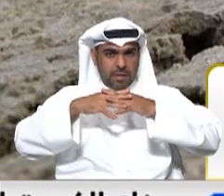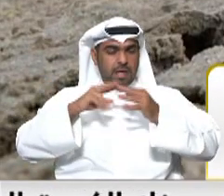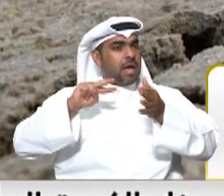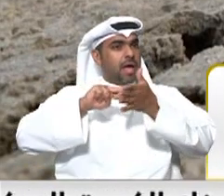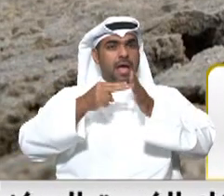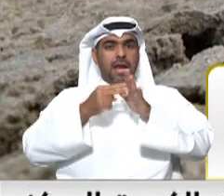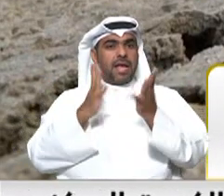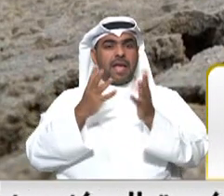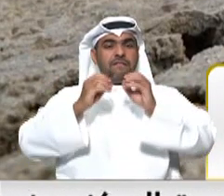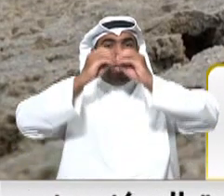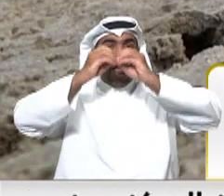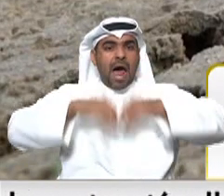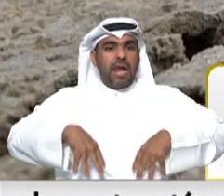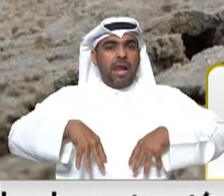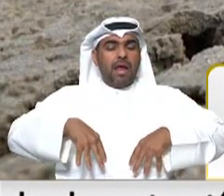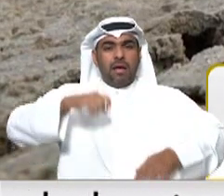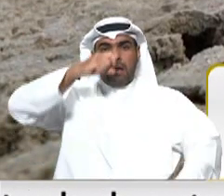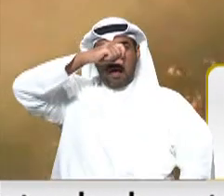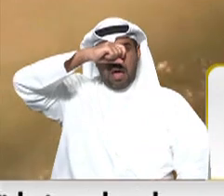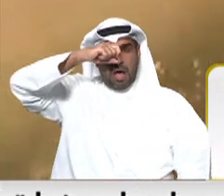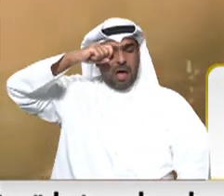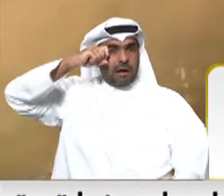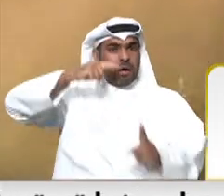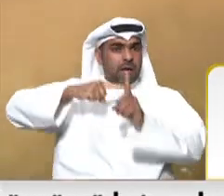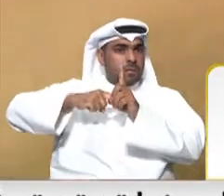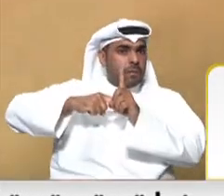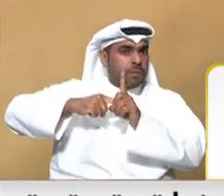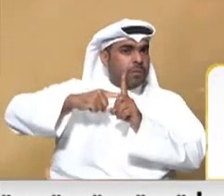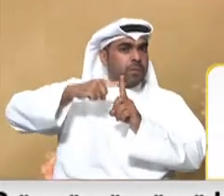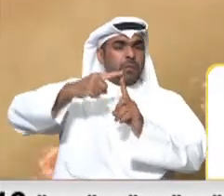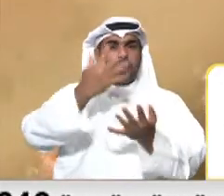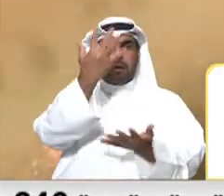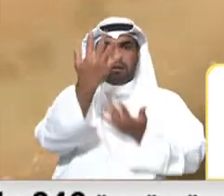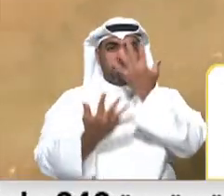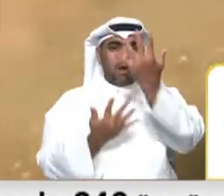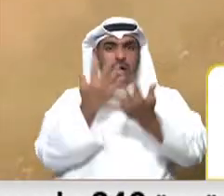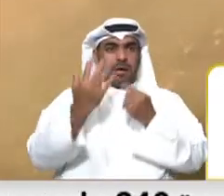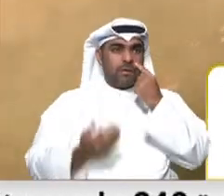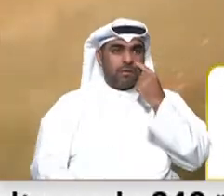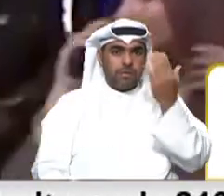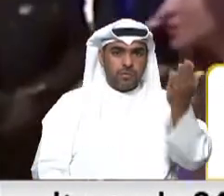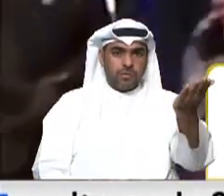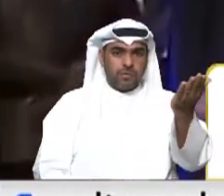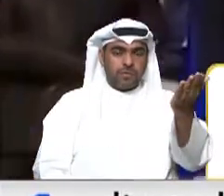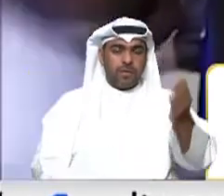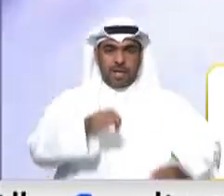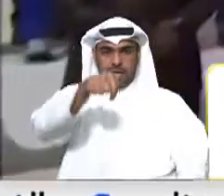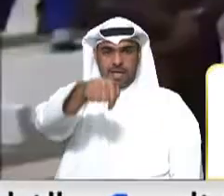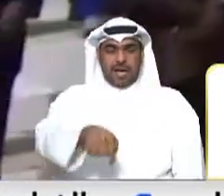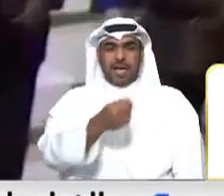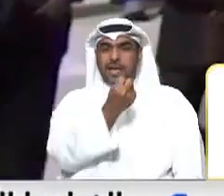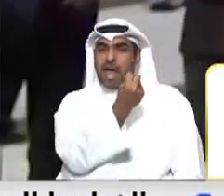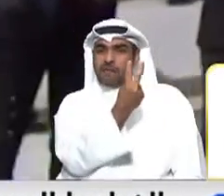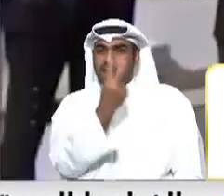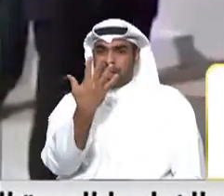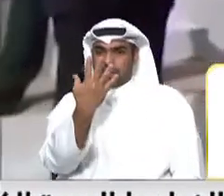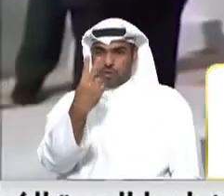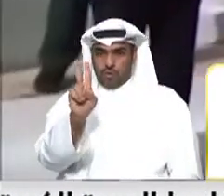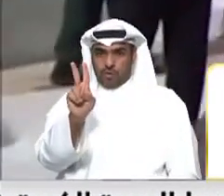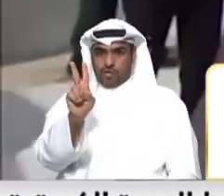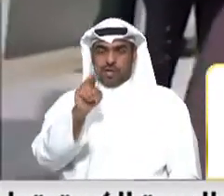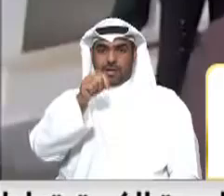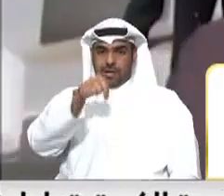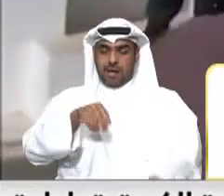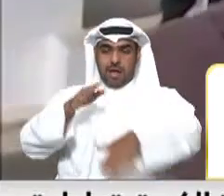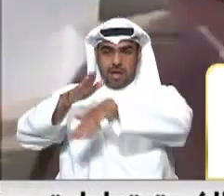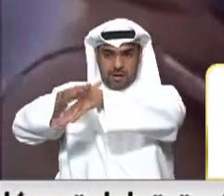في اطار حمله جديده تسمى مهمه 2025 من اجل حث الحكومات على زياده